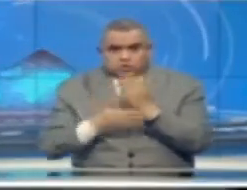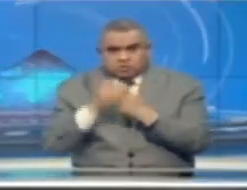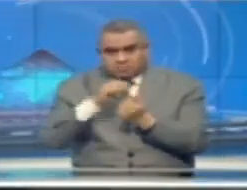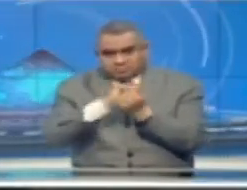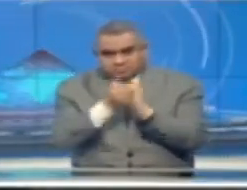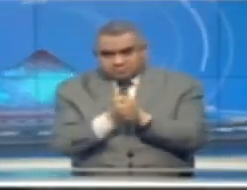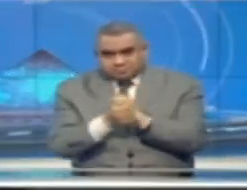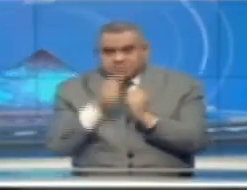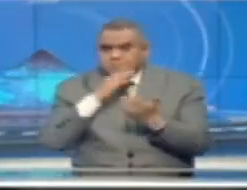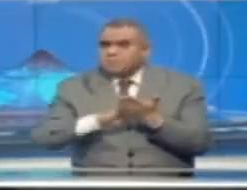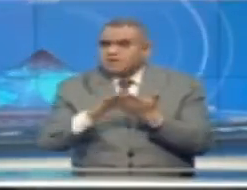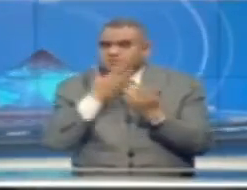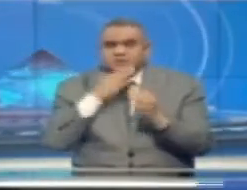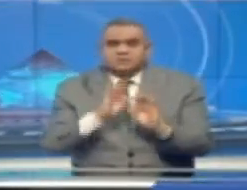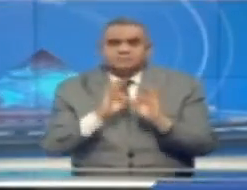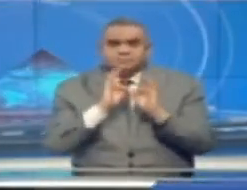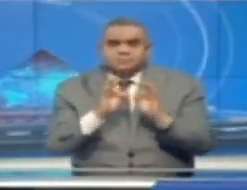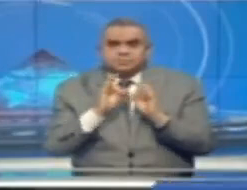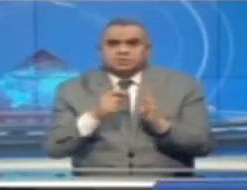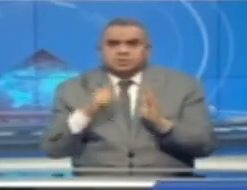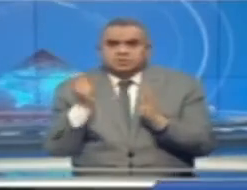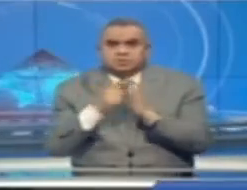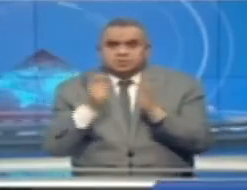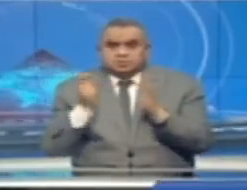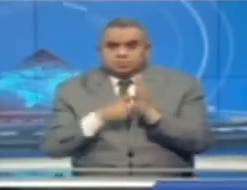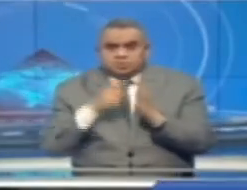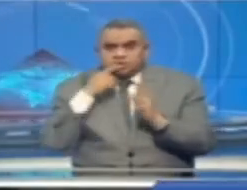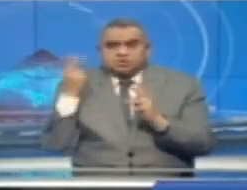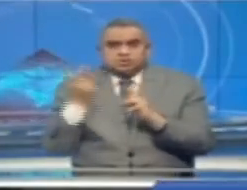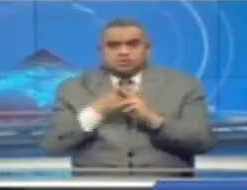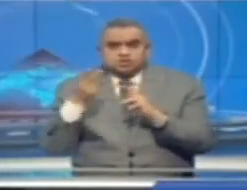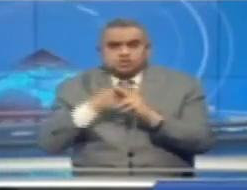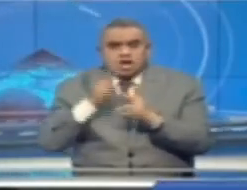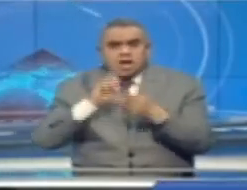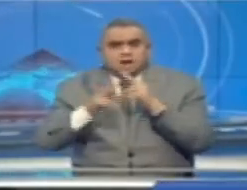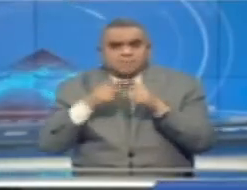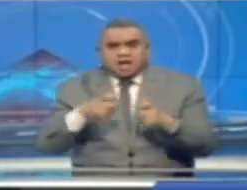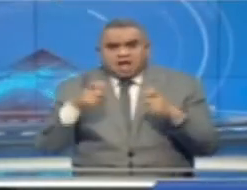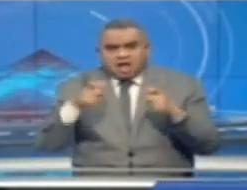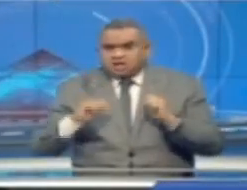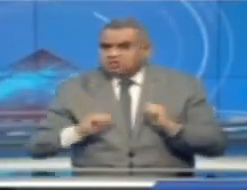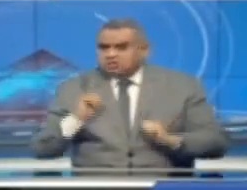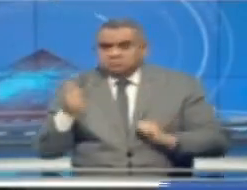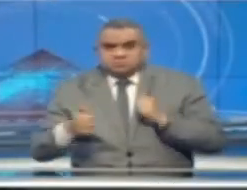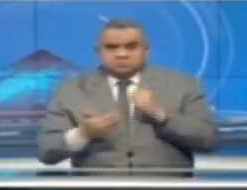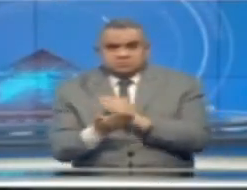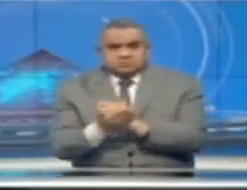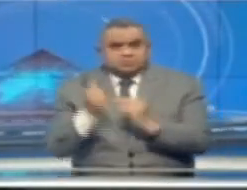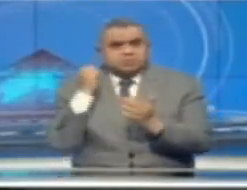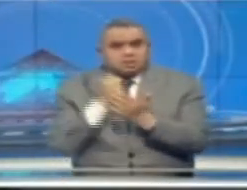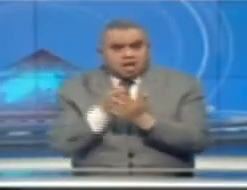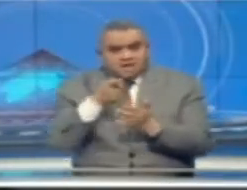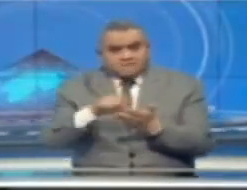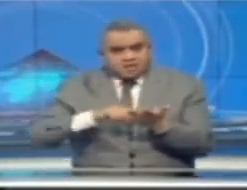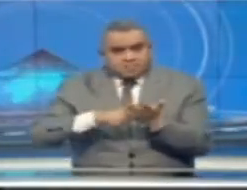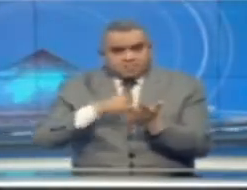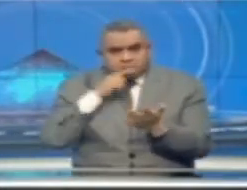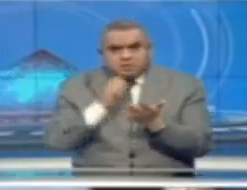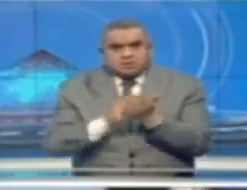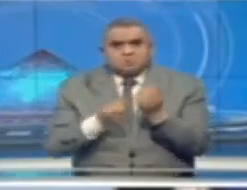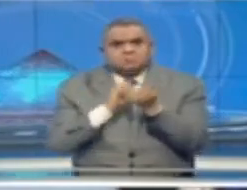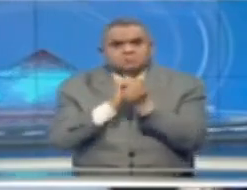المنظومة إطلاقا، المواطن ممكن يجي في أي وقت وأي مخبز ياخد اللي عاوزه من العيش، مفيش تغيير في